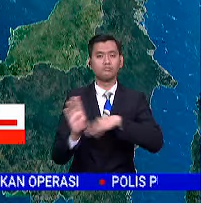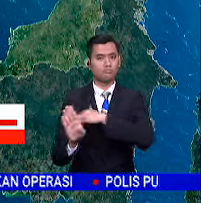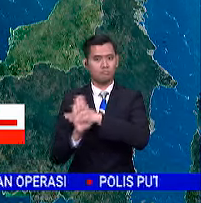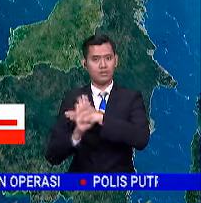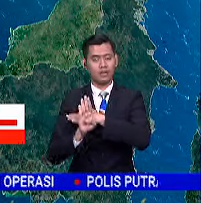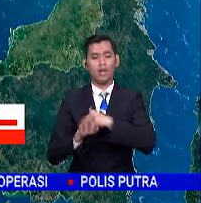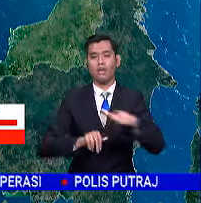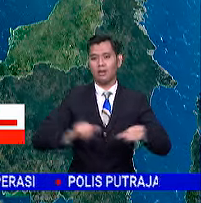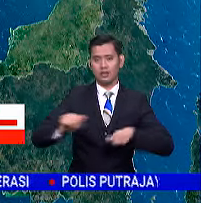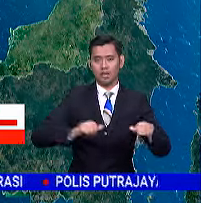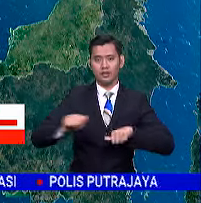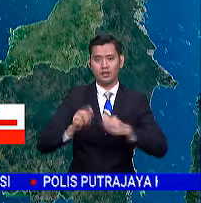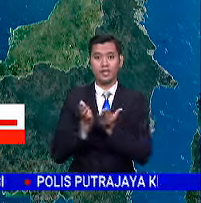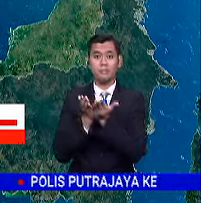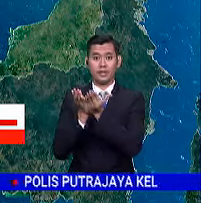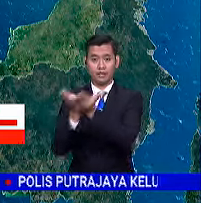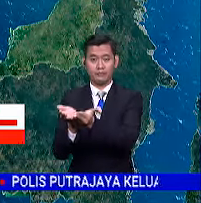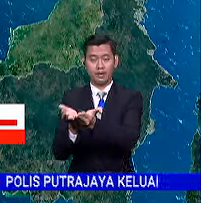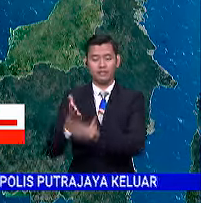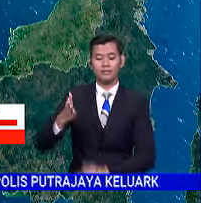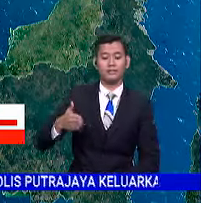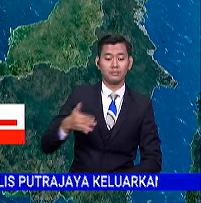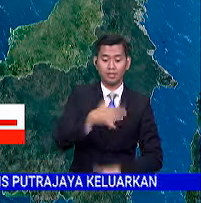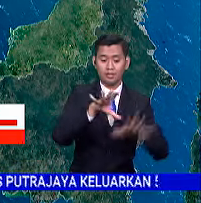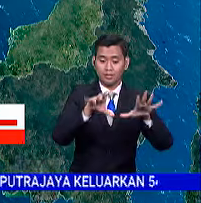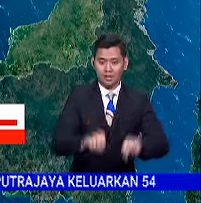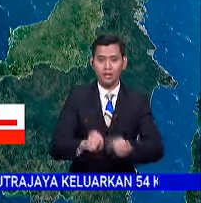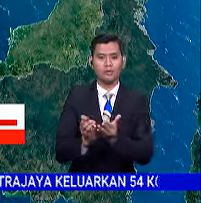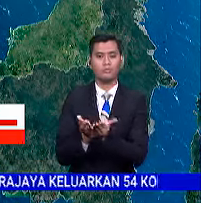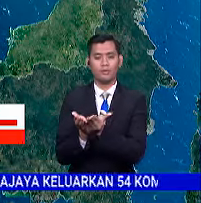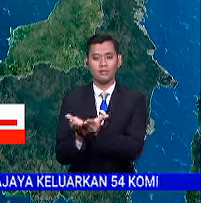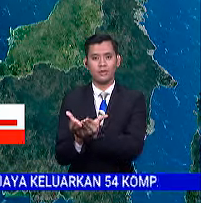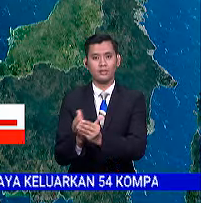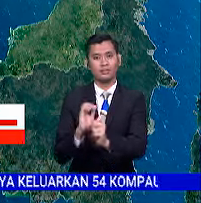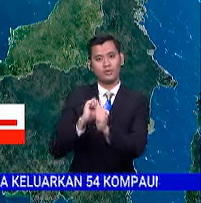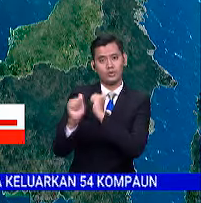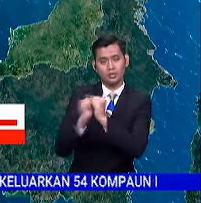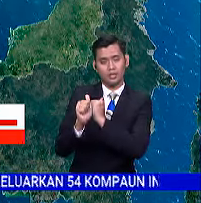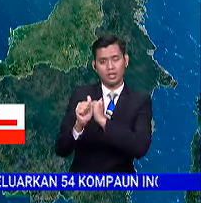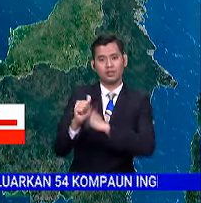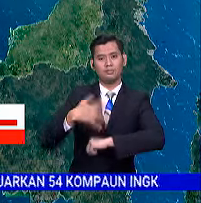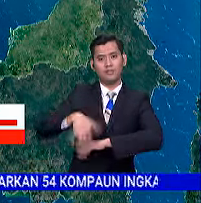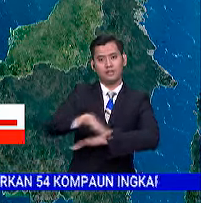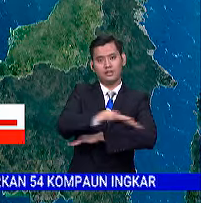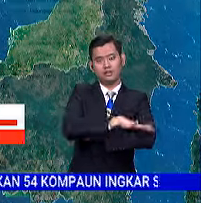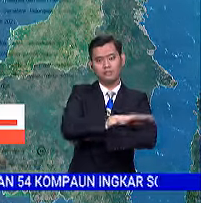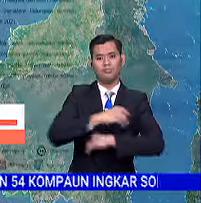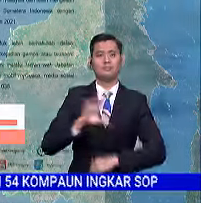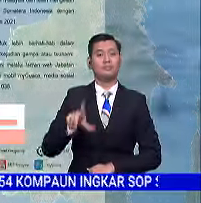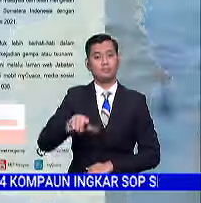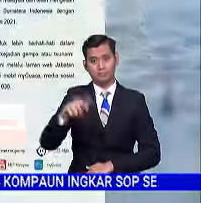untuk sebarang Iti perkapalan perikanan about but kecil serta aktiviti sukan dan rekreasi laut yang lain